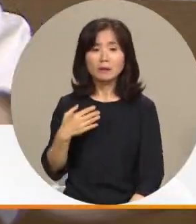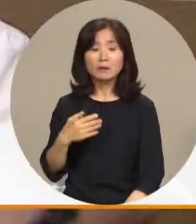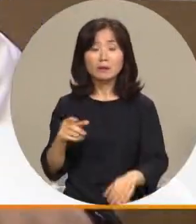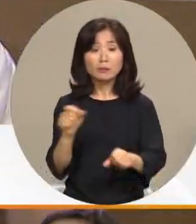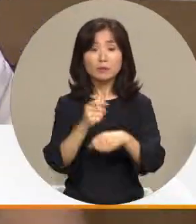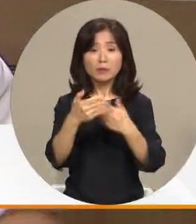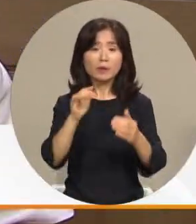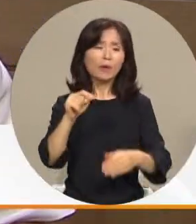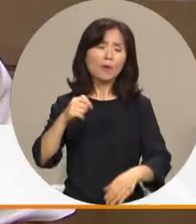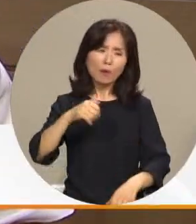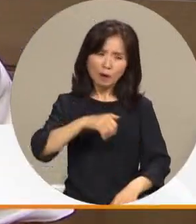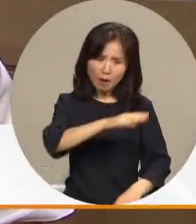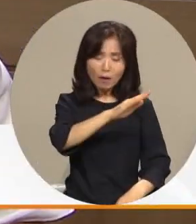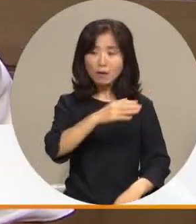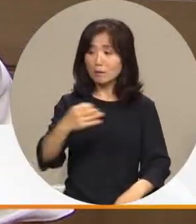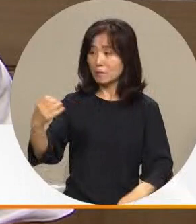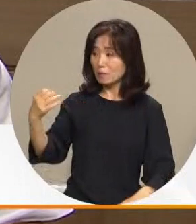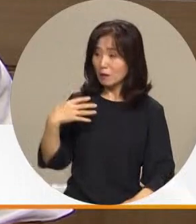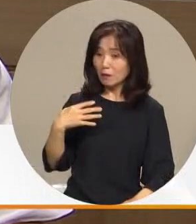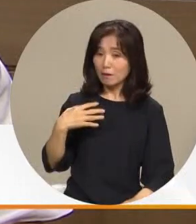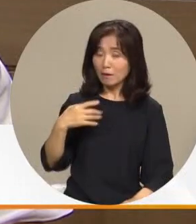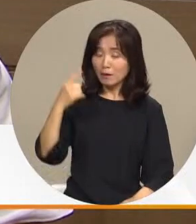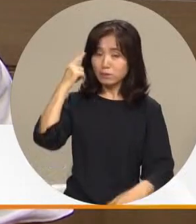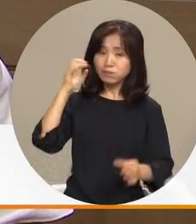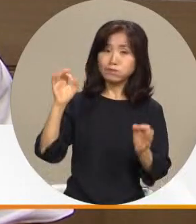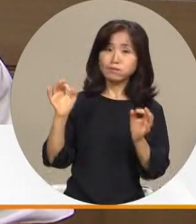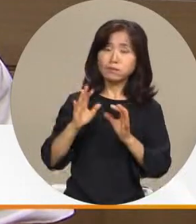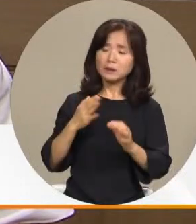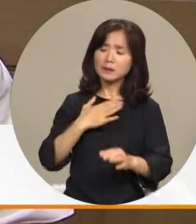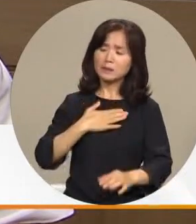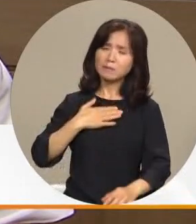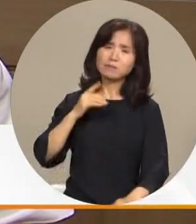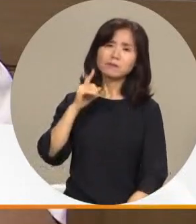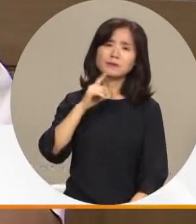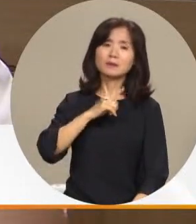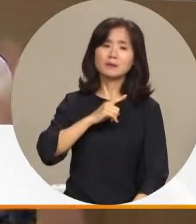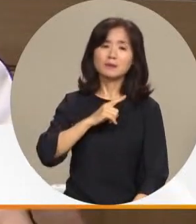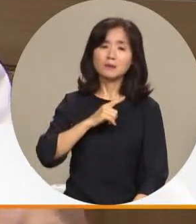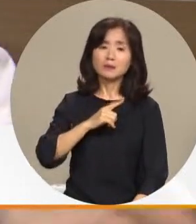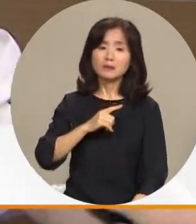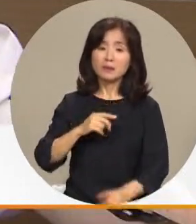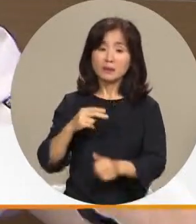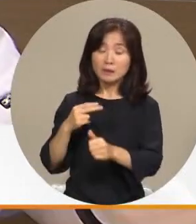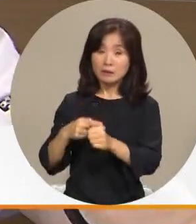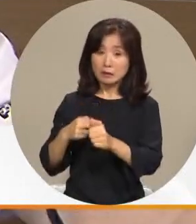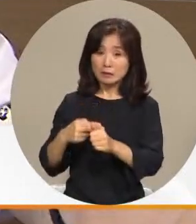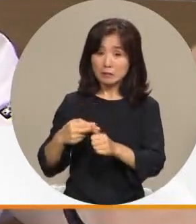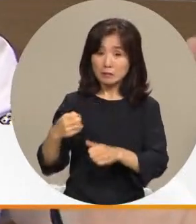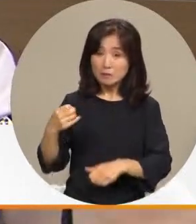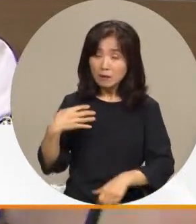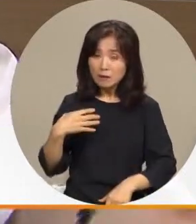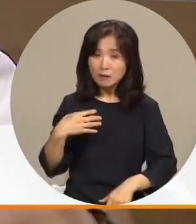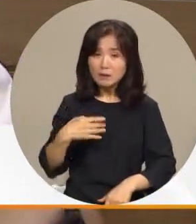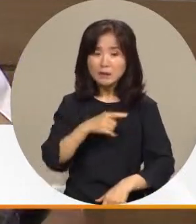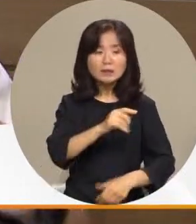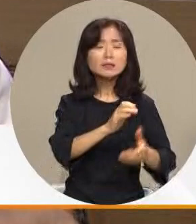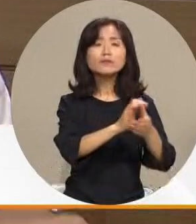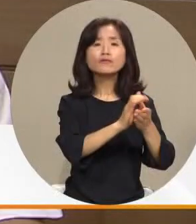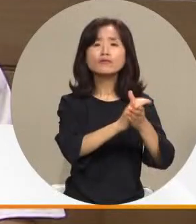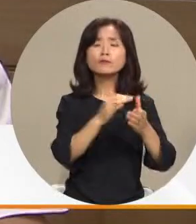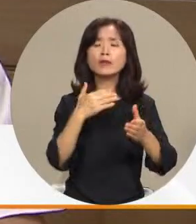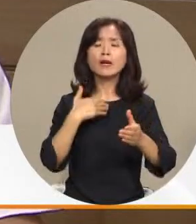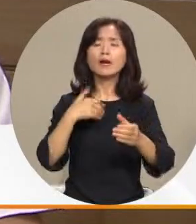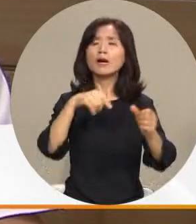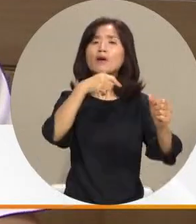가래요 좀 어불성서하게 좀 기분이 나빴어요 선생님은 애들 친구들